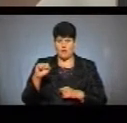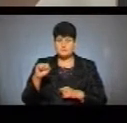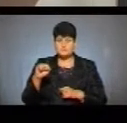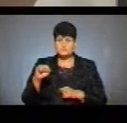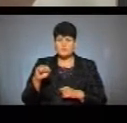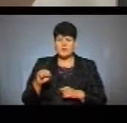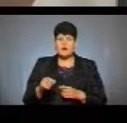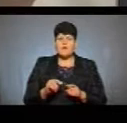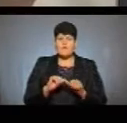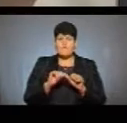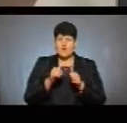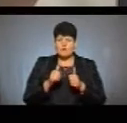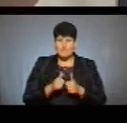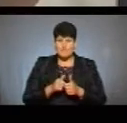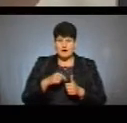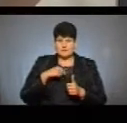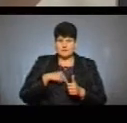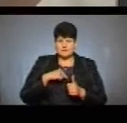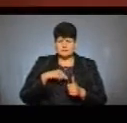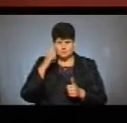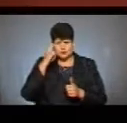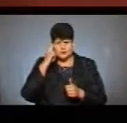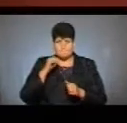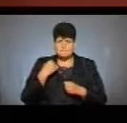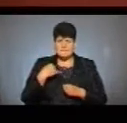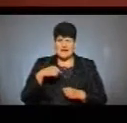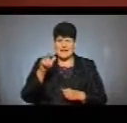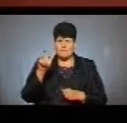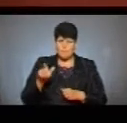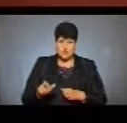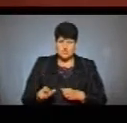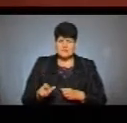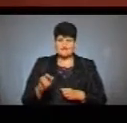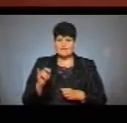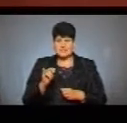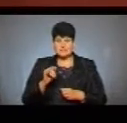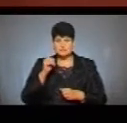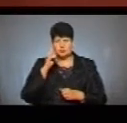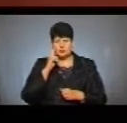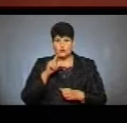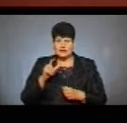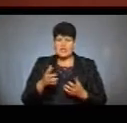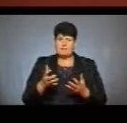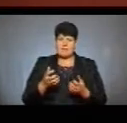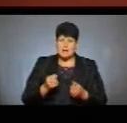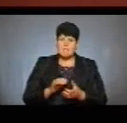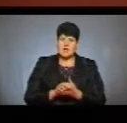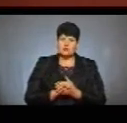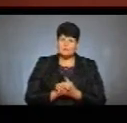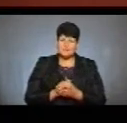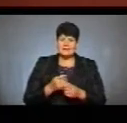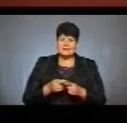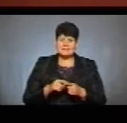Формування ментальності переможців і ментальності людей, які приймають мир, це